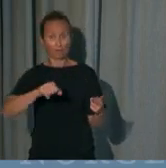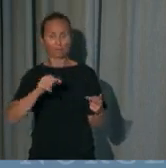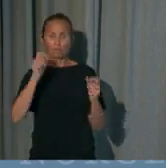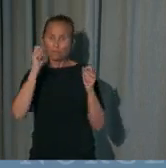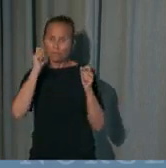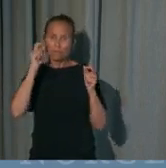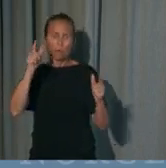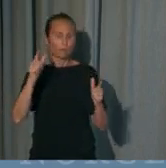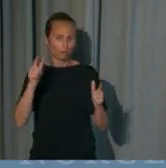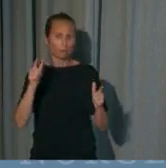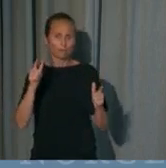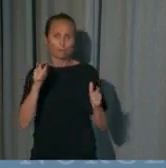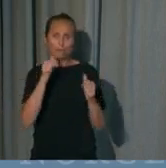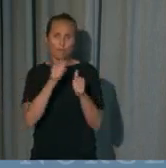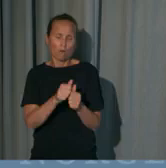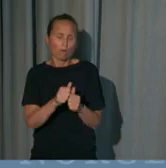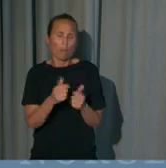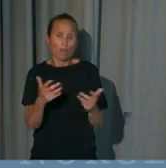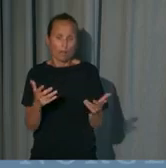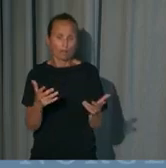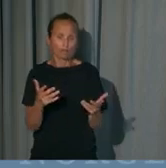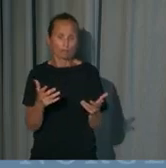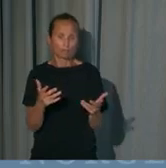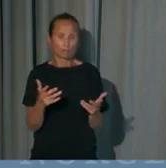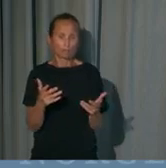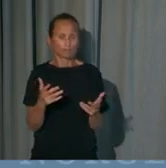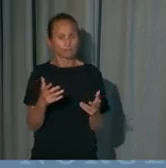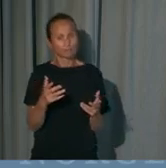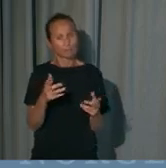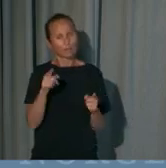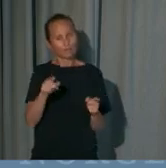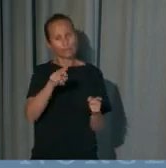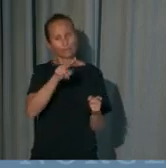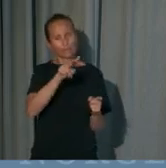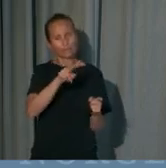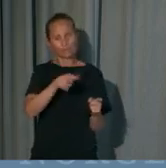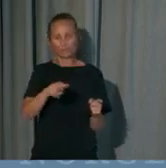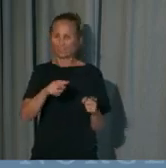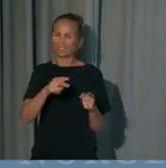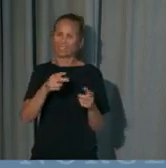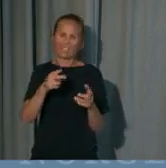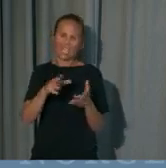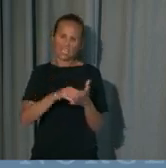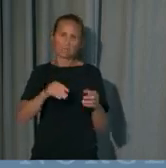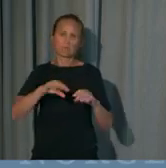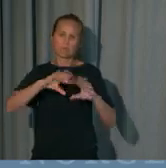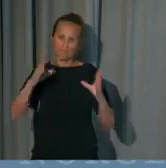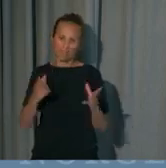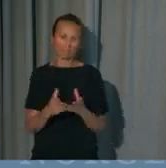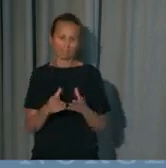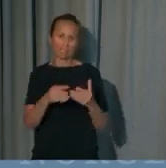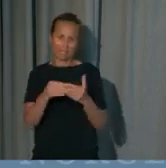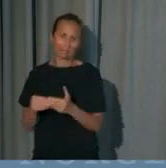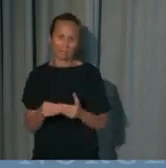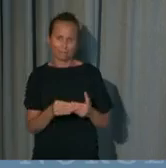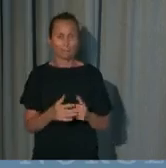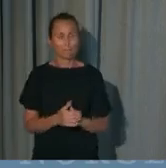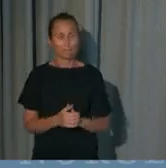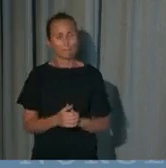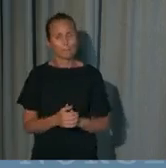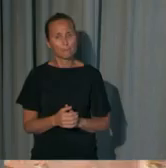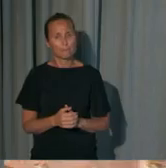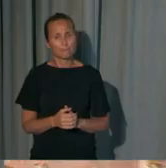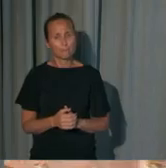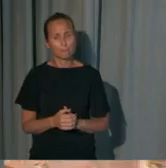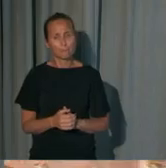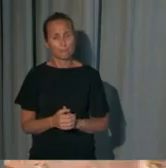være årvåkne og følge med på det. Og det tror jeg er en observasjon de aller fleste land i verden gjør seg. Et siste spørsmål. Det sies